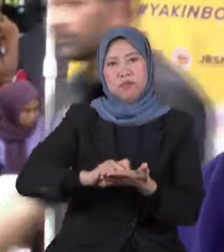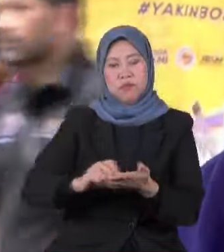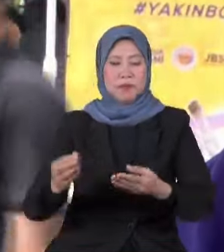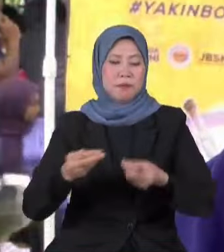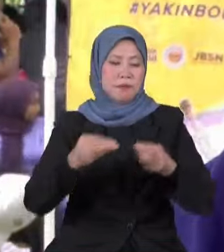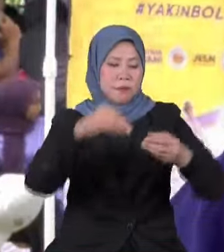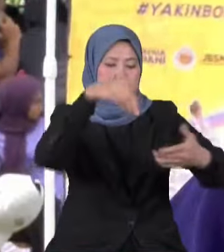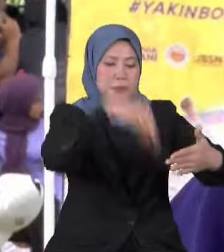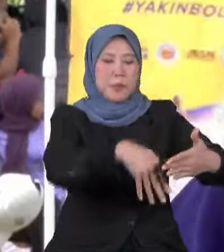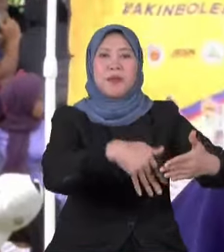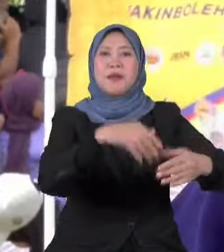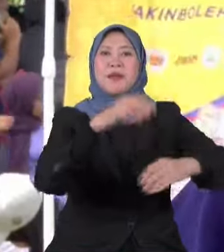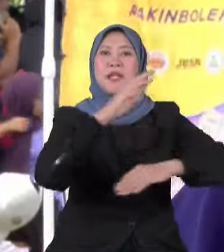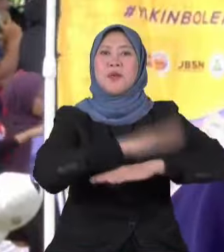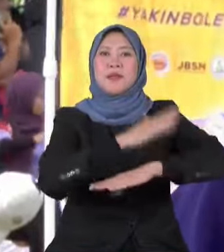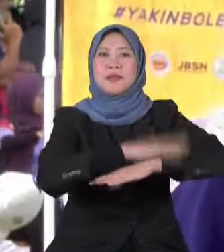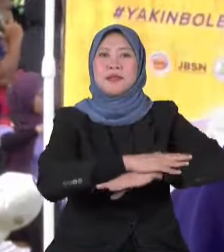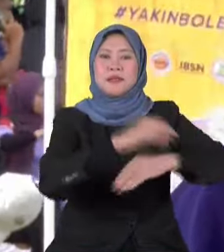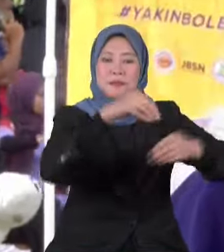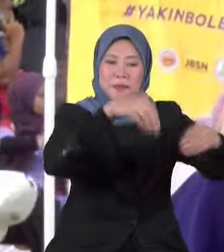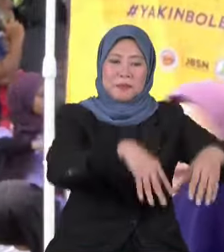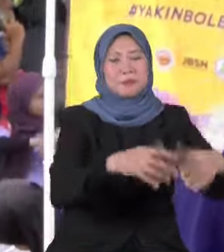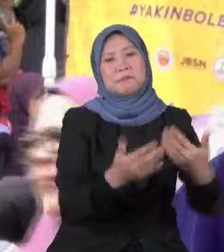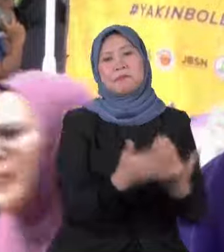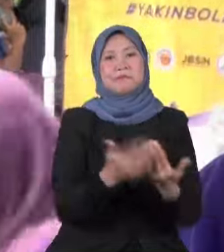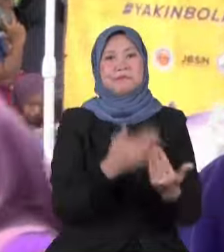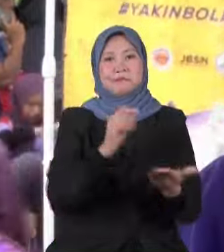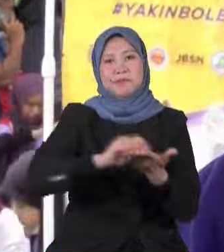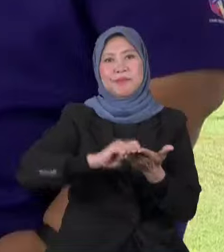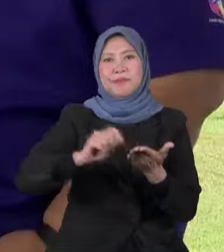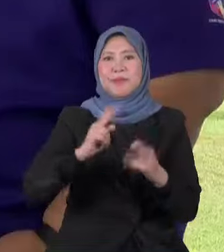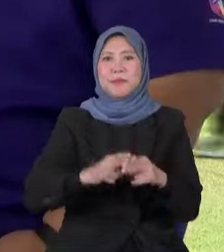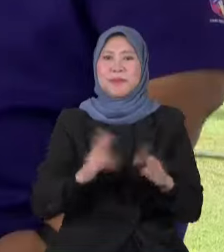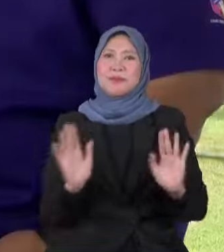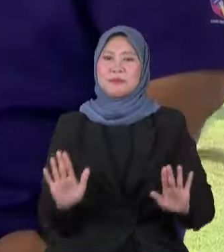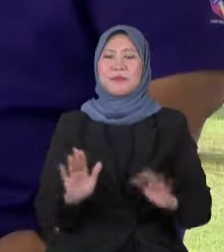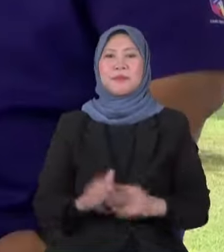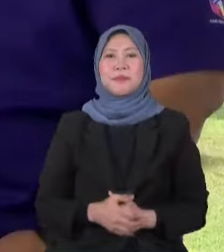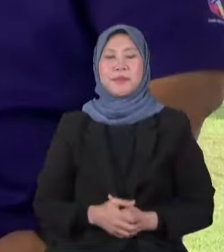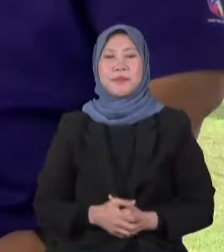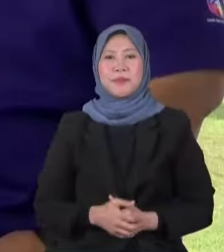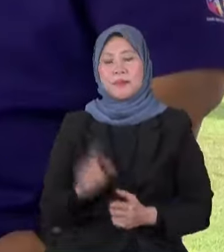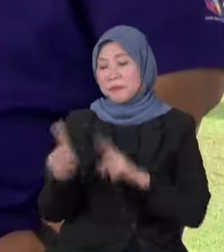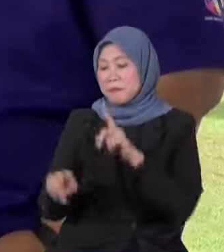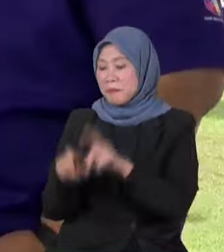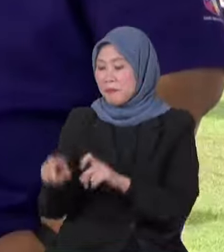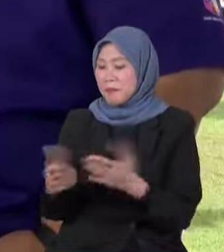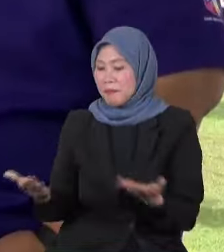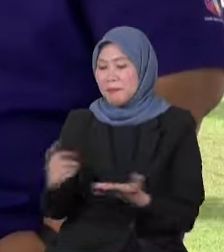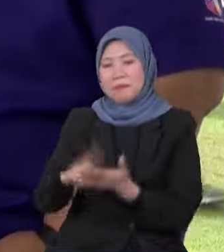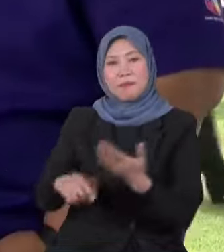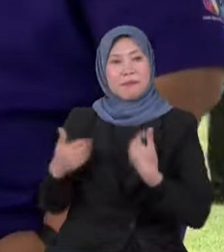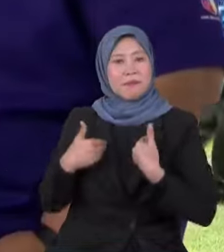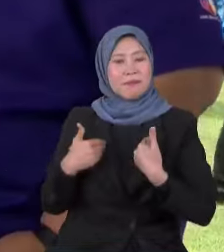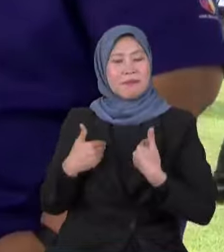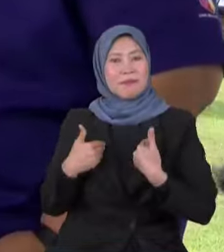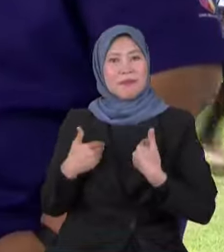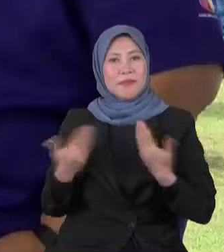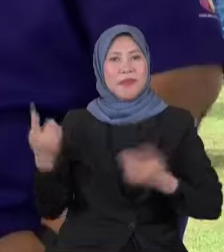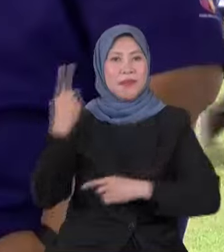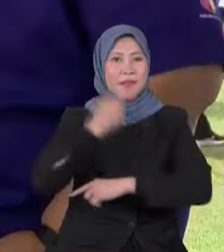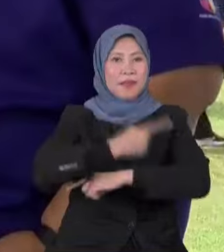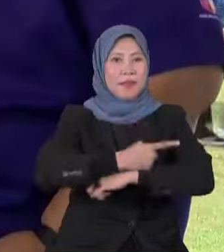kaunter. Boleh letakkan di kaunter. Cukup mudah. Encik Fairuz, ini ramai lagi nak tanya ni lagi. Apa lagi yang menarik yang ada di